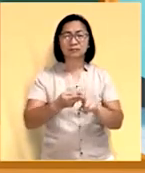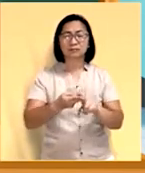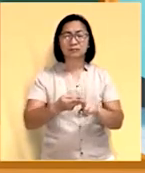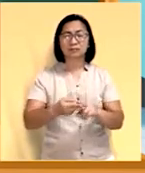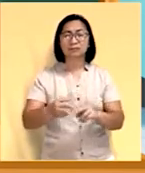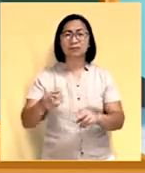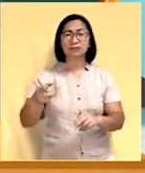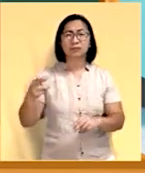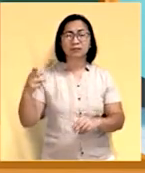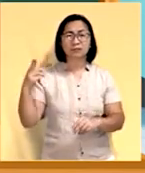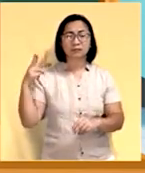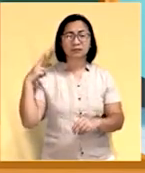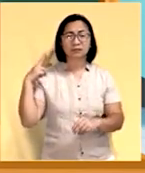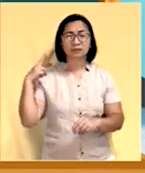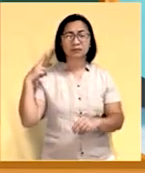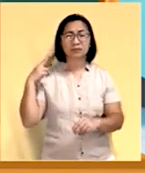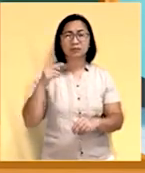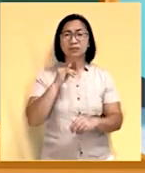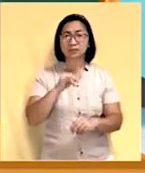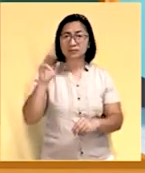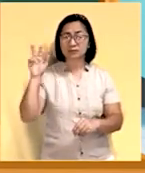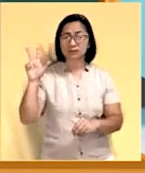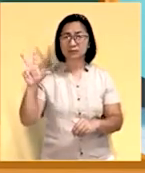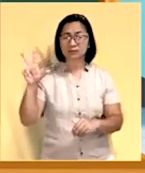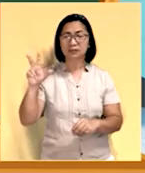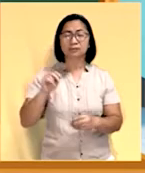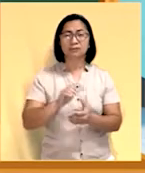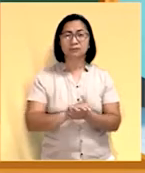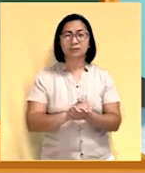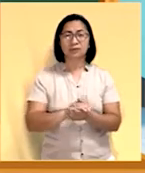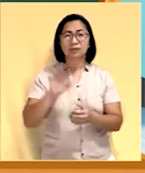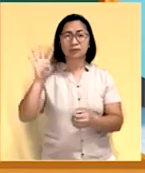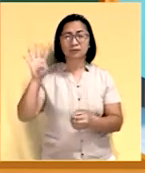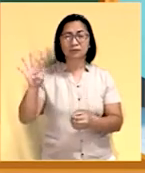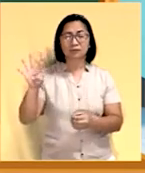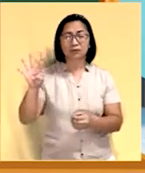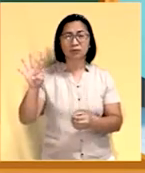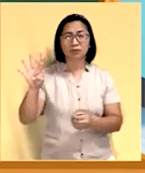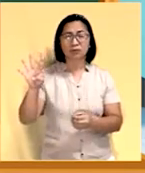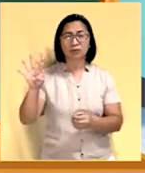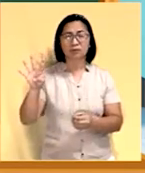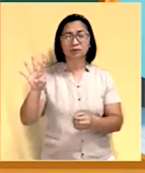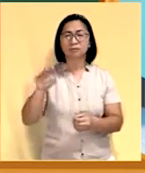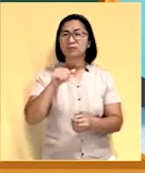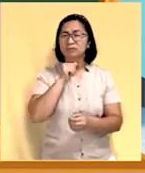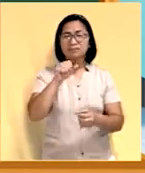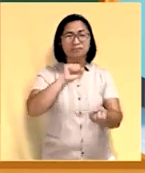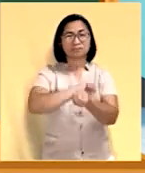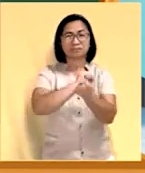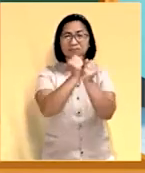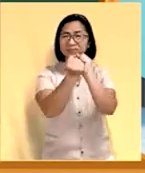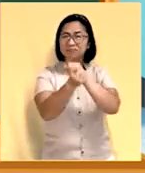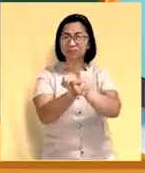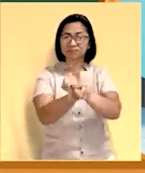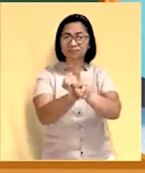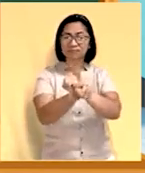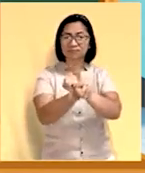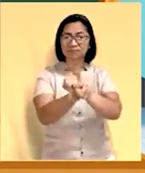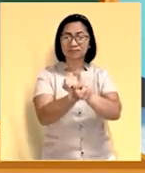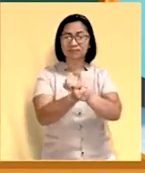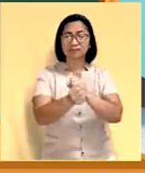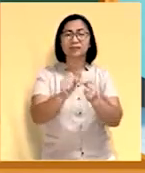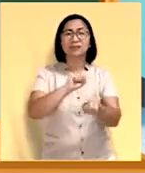Ang number na nasa kanan ng 4 ay 3. Kaya ang 4 ay hindi